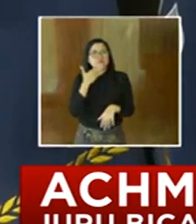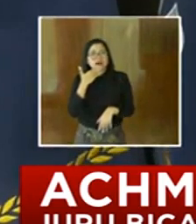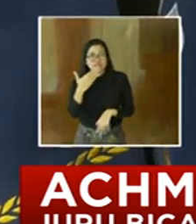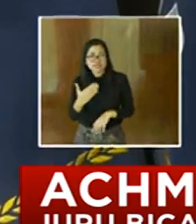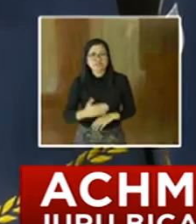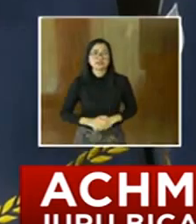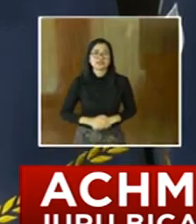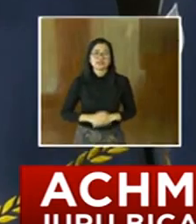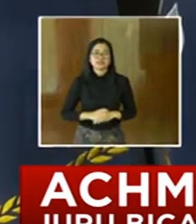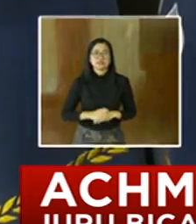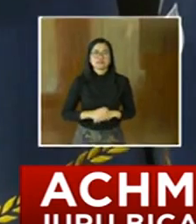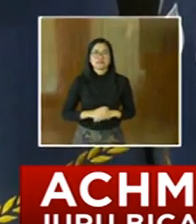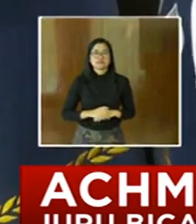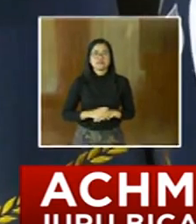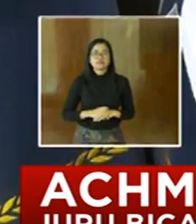kasih